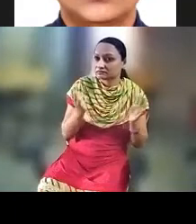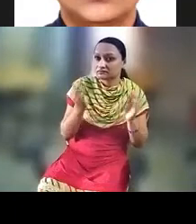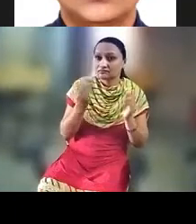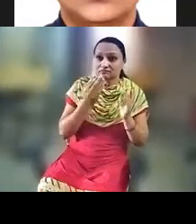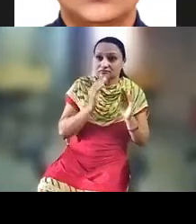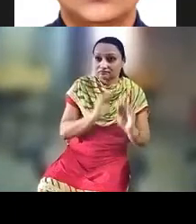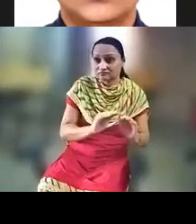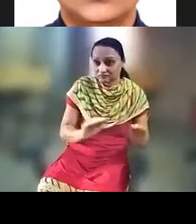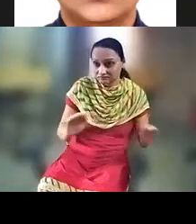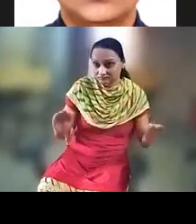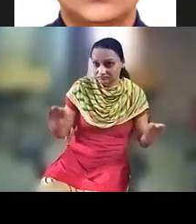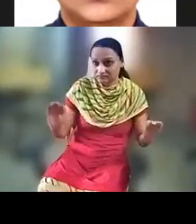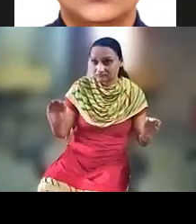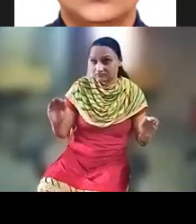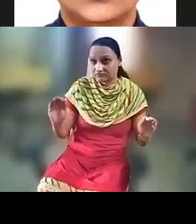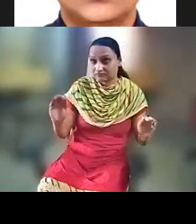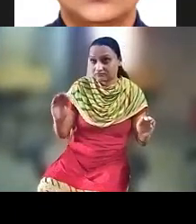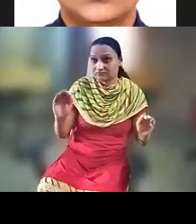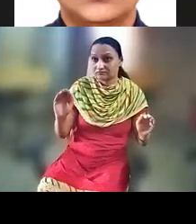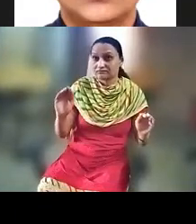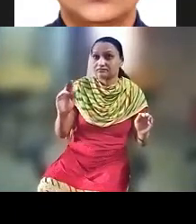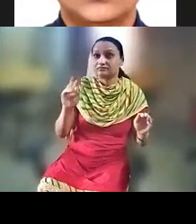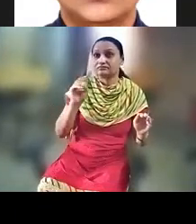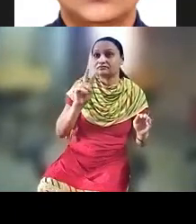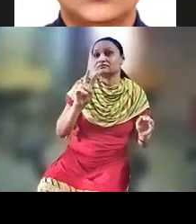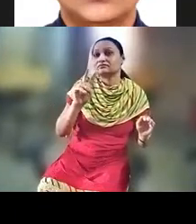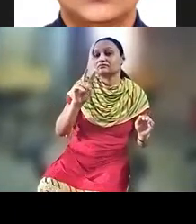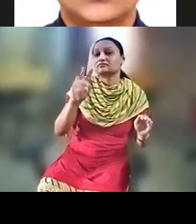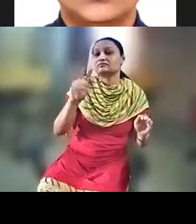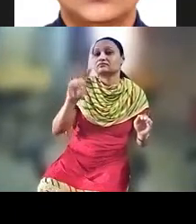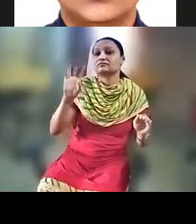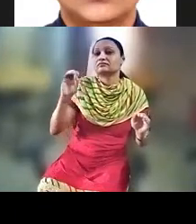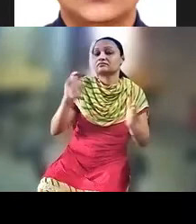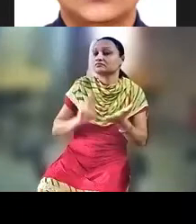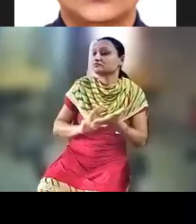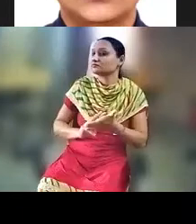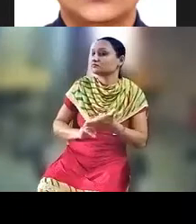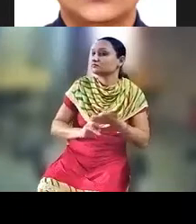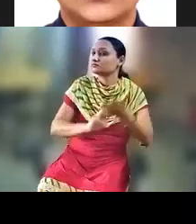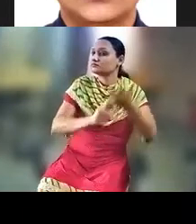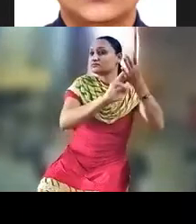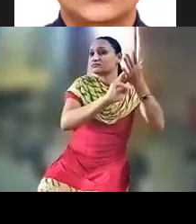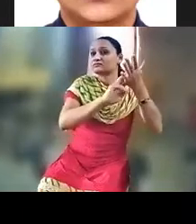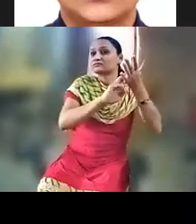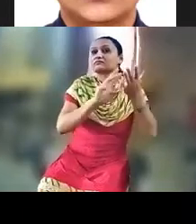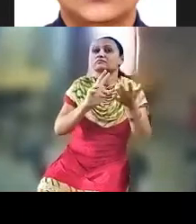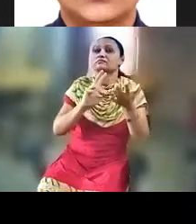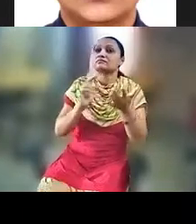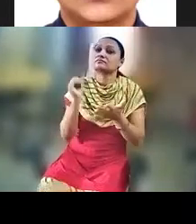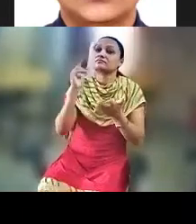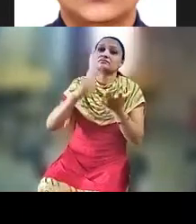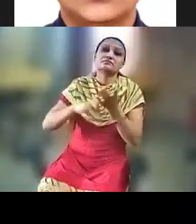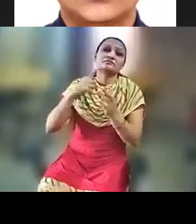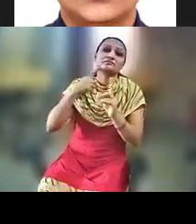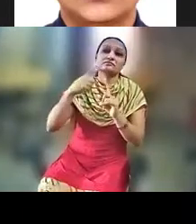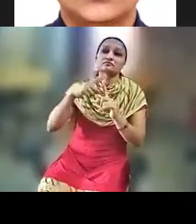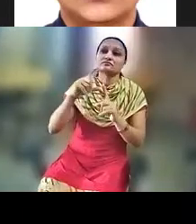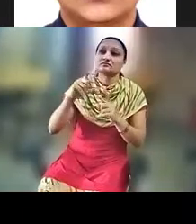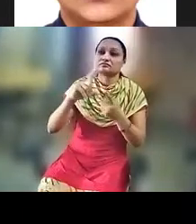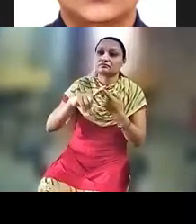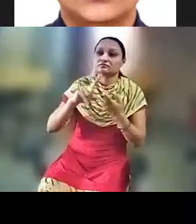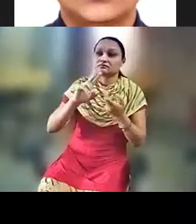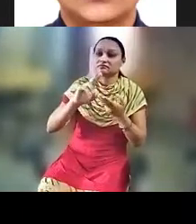इट्स ऑलमोस्ट 240 million. So according to a new UNICEF report, and children with disabilities